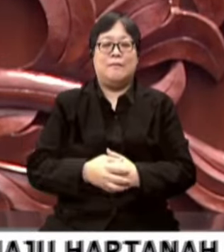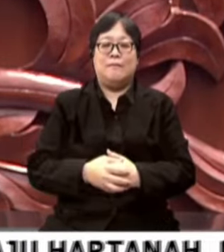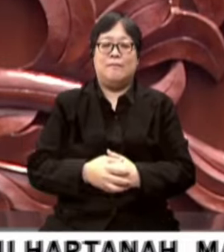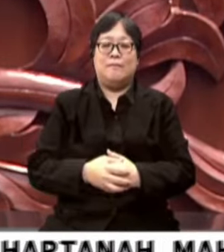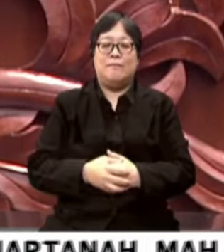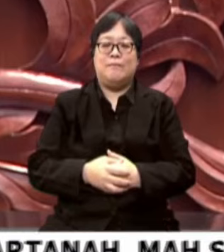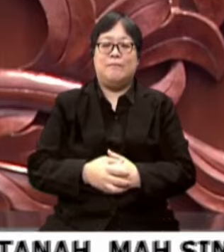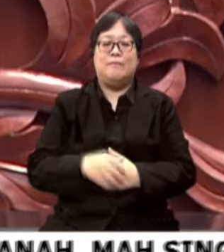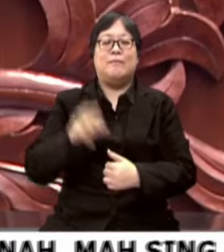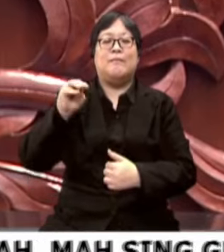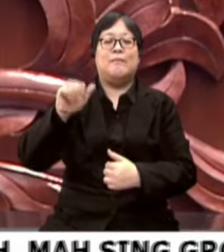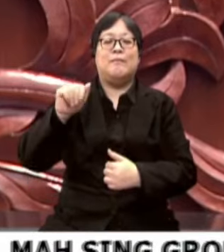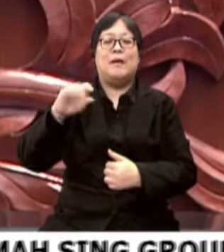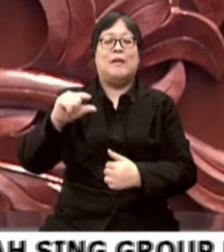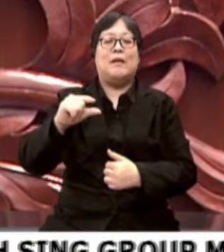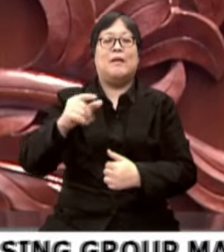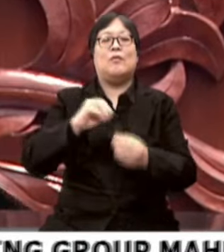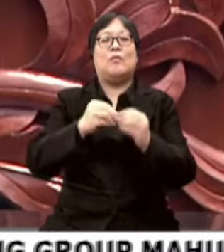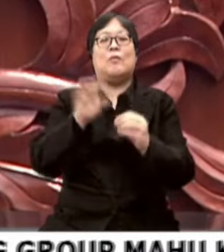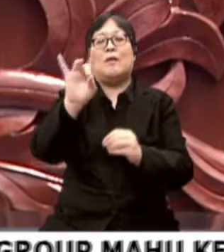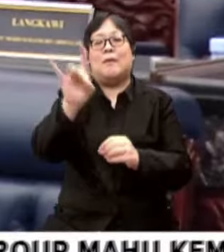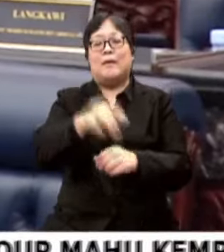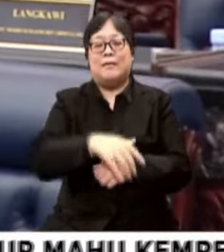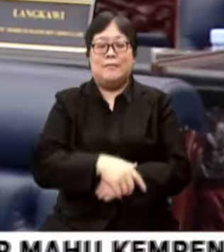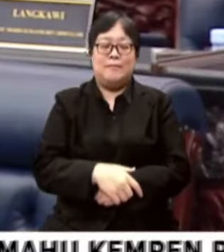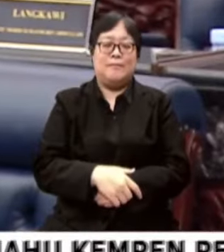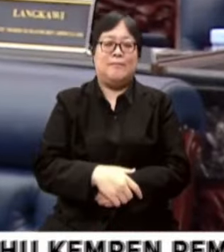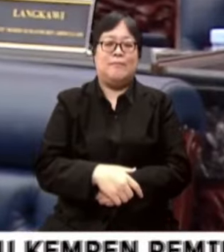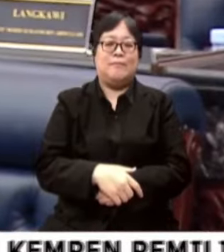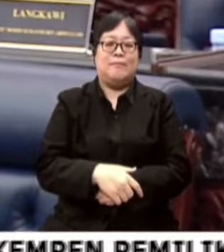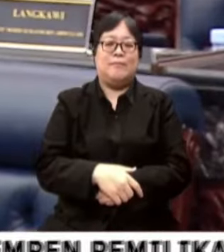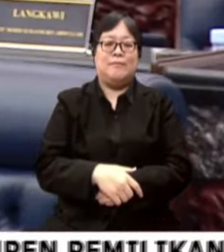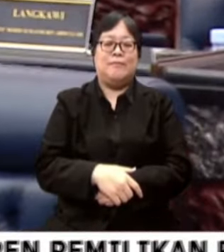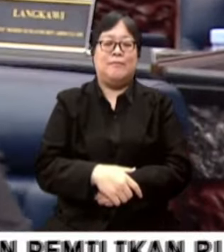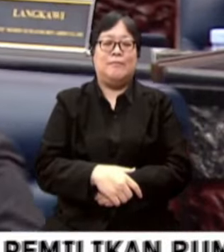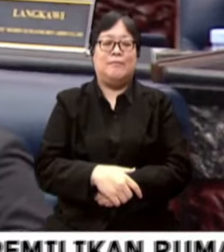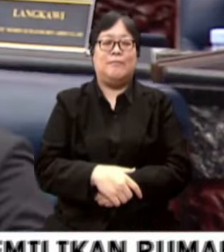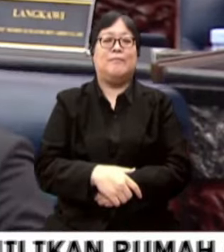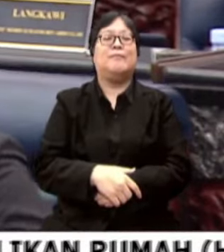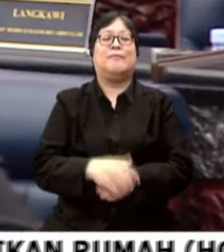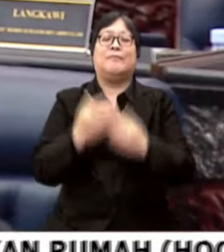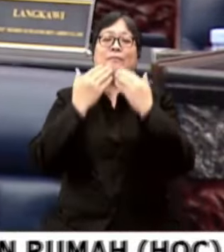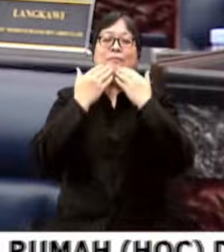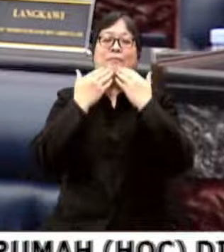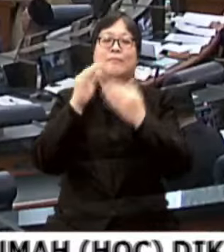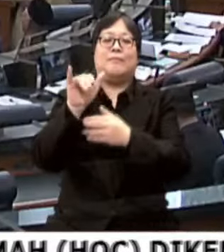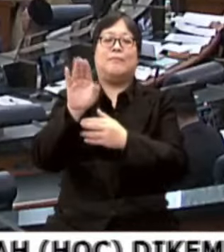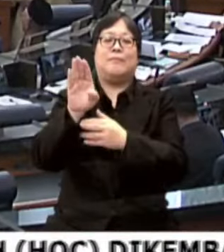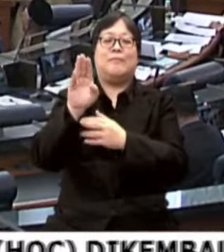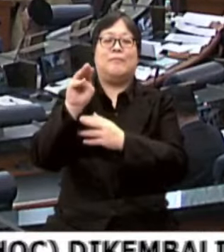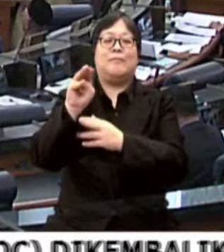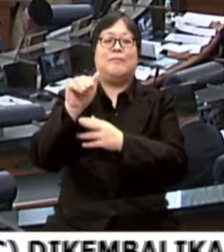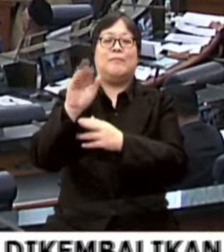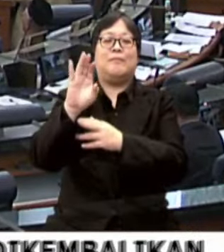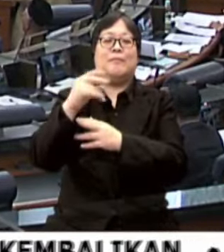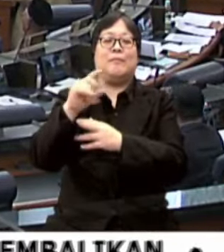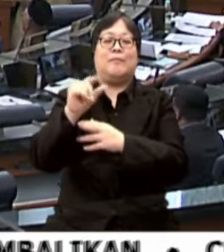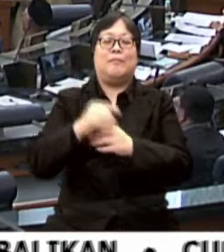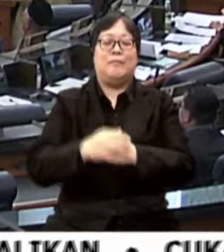Kamal macam soal dan jawaban Makasih WiFi macan